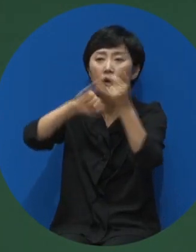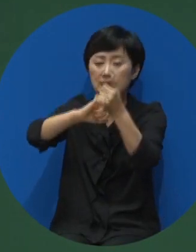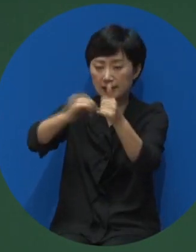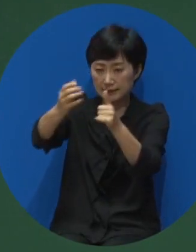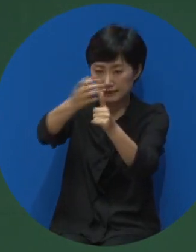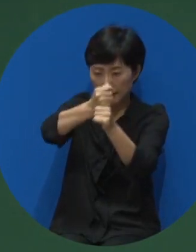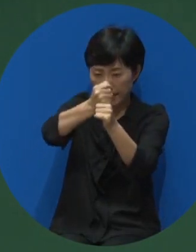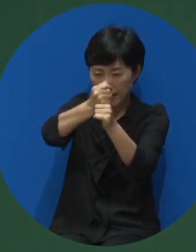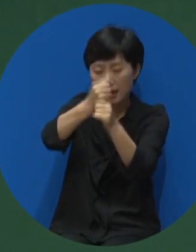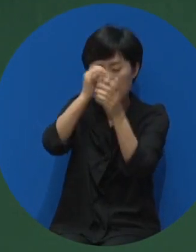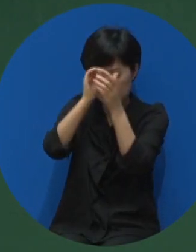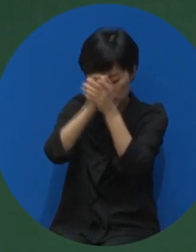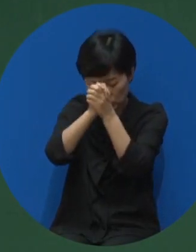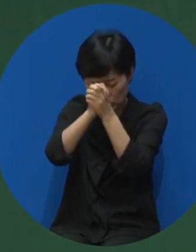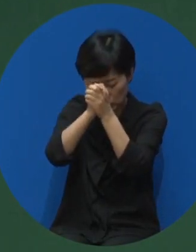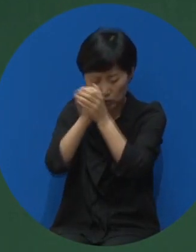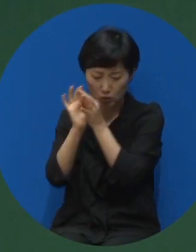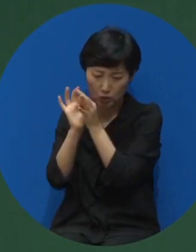렘넌트들은